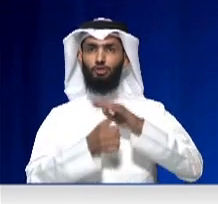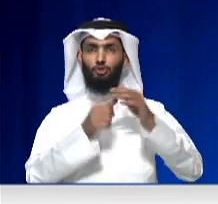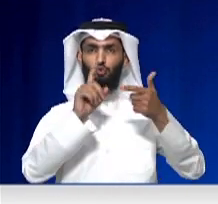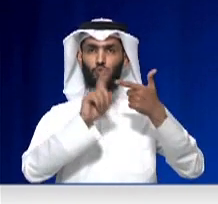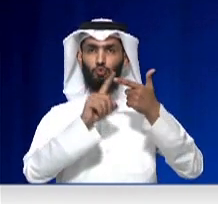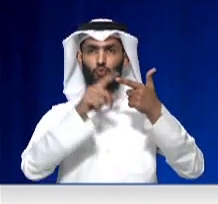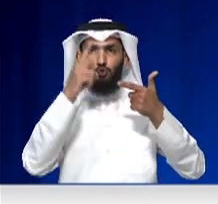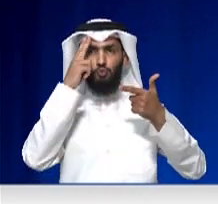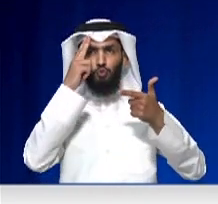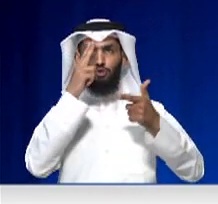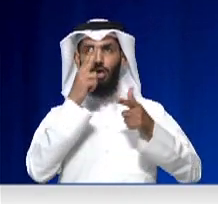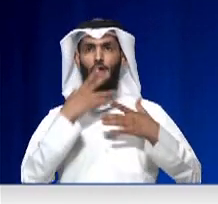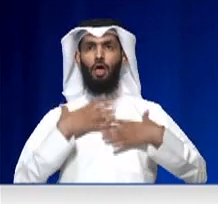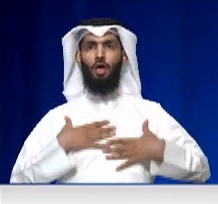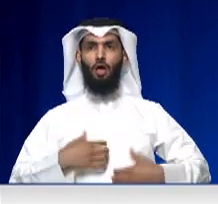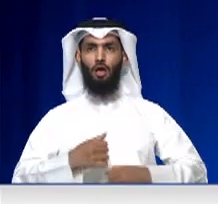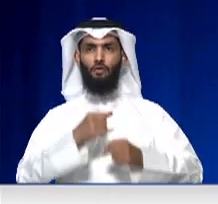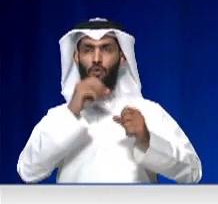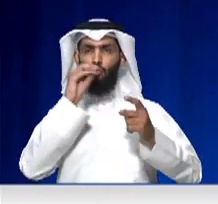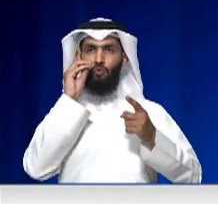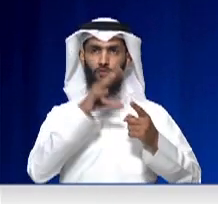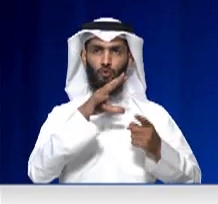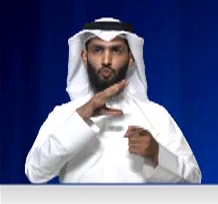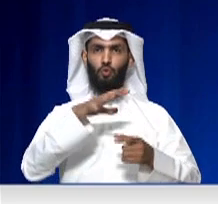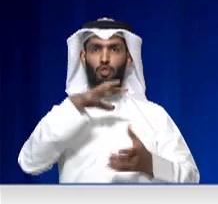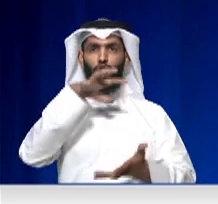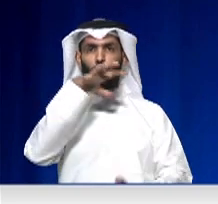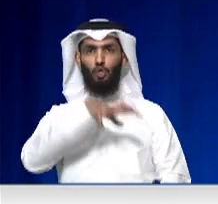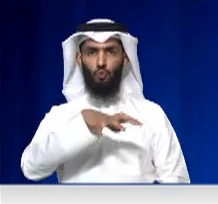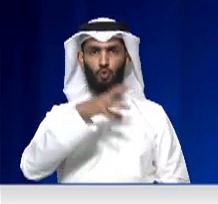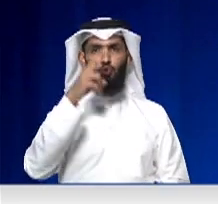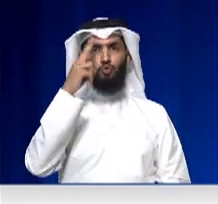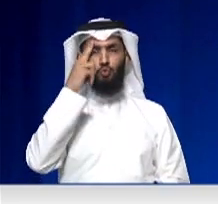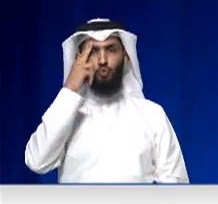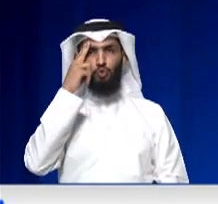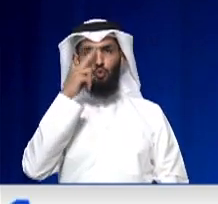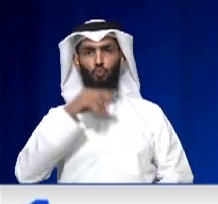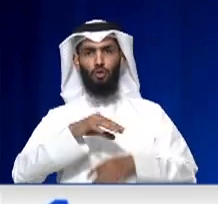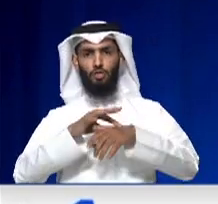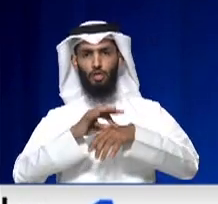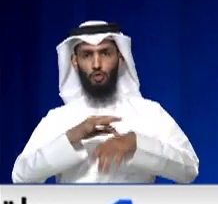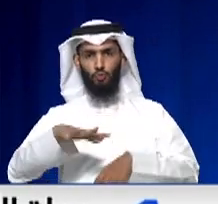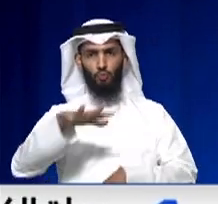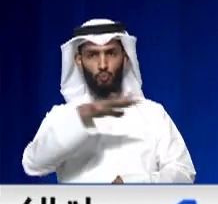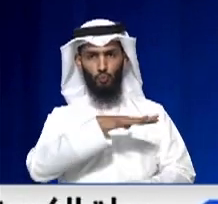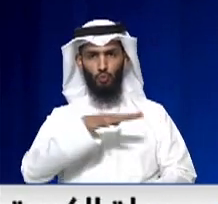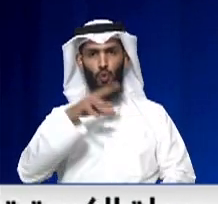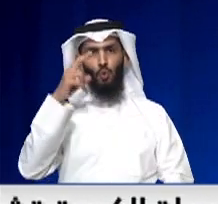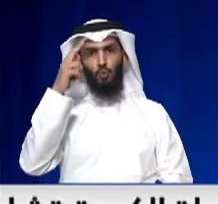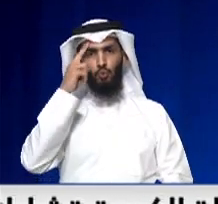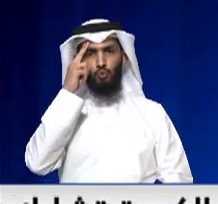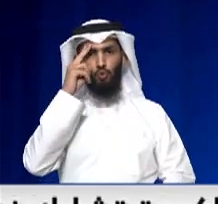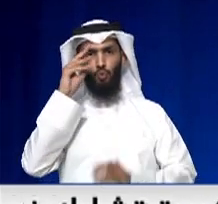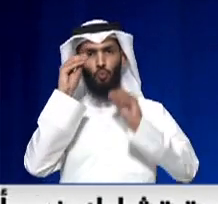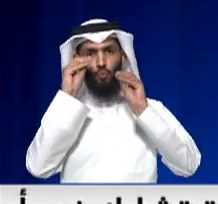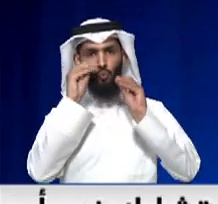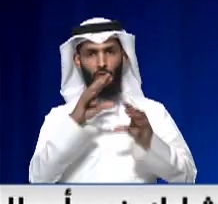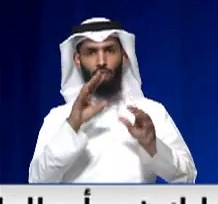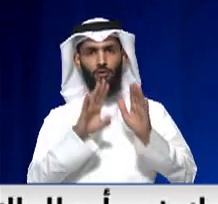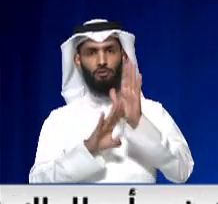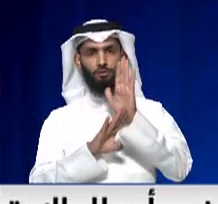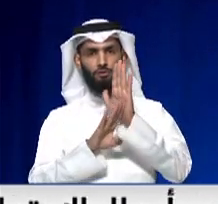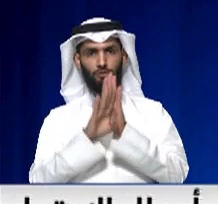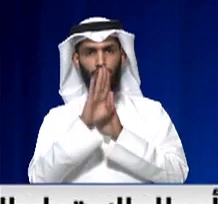الصحه والعافيه ويحقق للمملكه العربيه السعوديه وشعبها الكريم المزيد من التقدم والازدهار